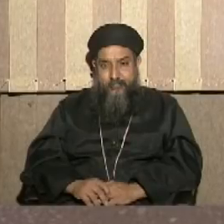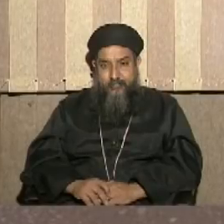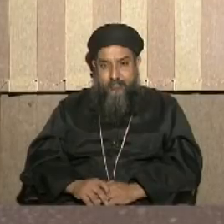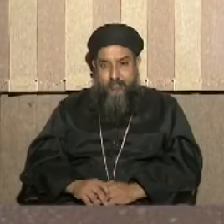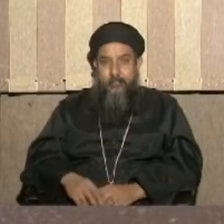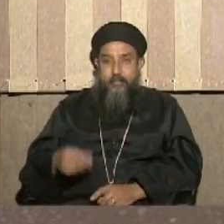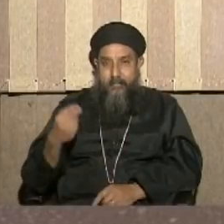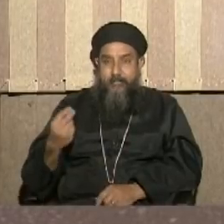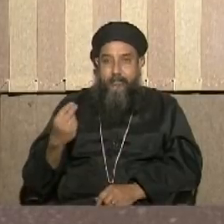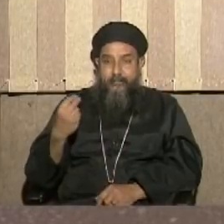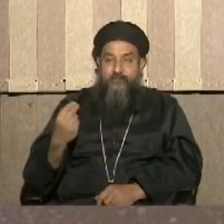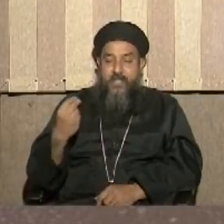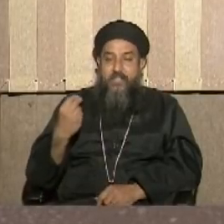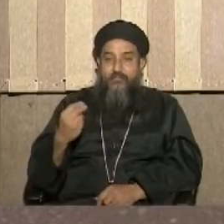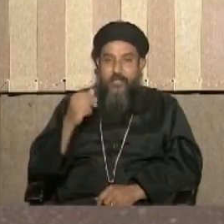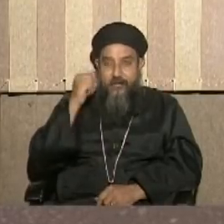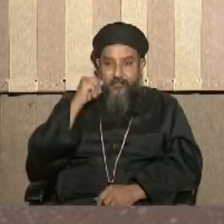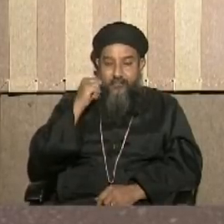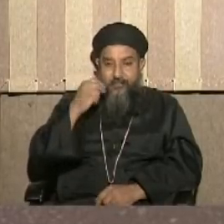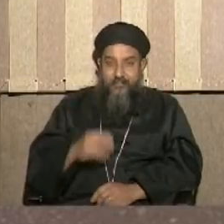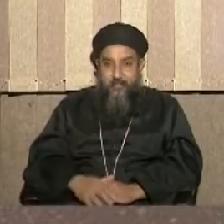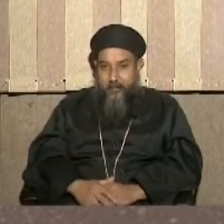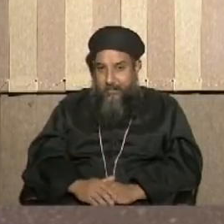تك صغيري أرجوك.